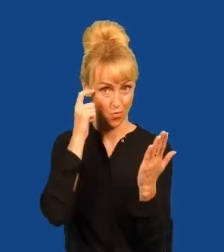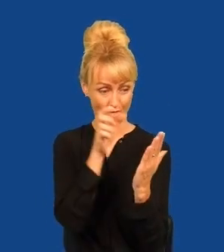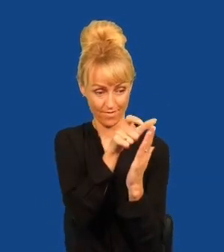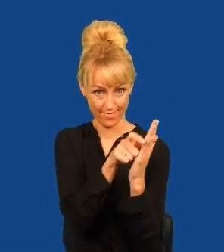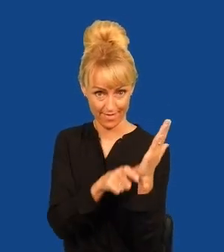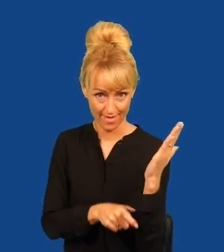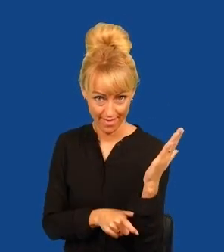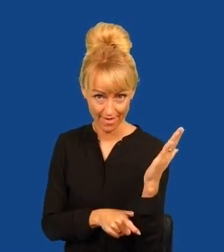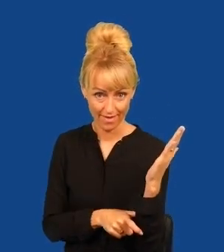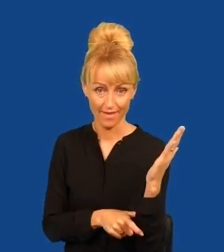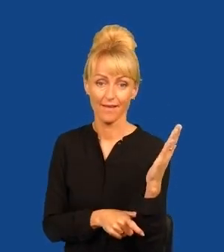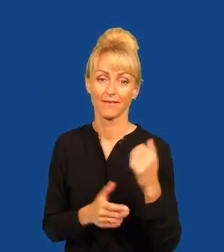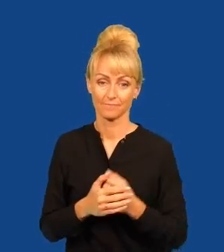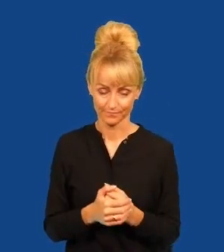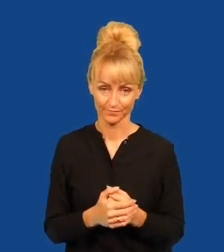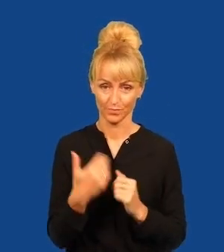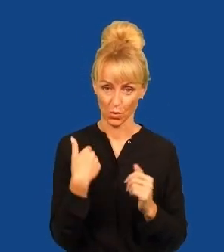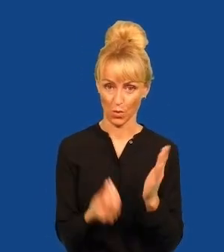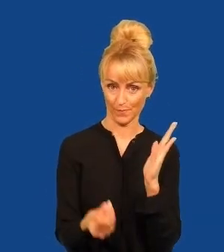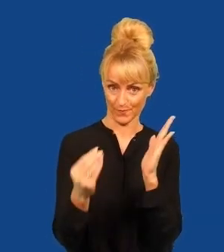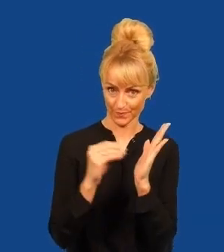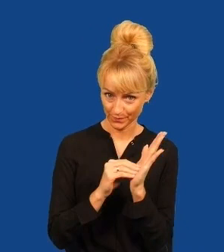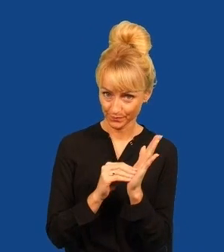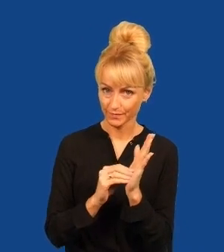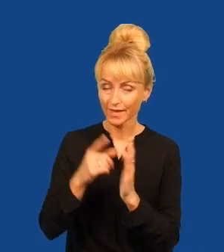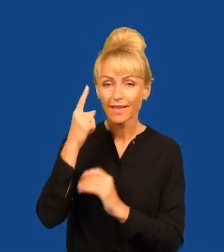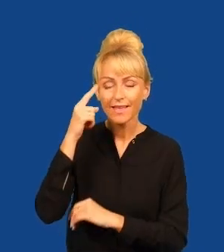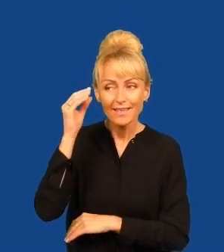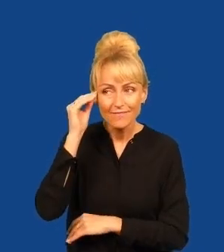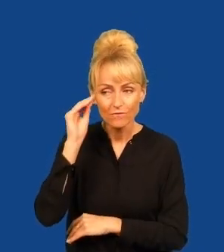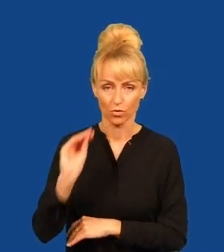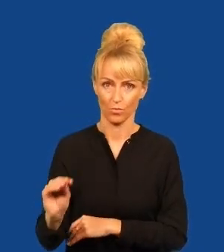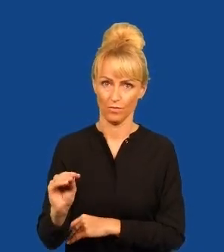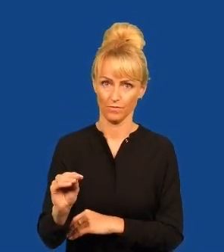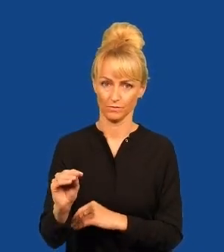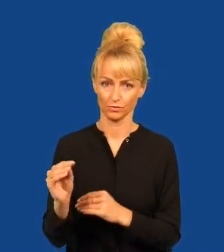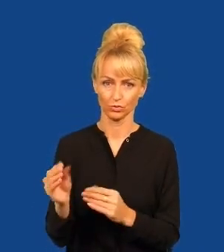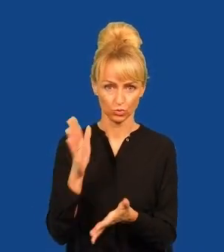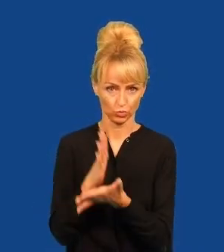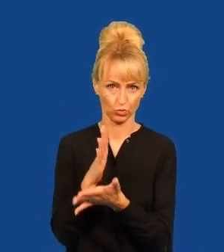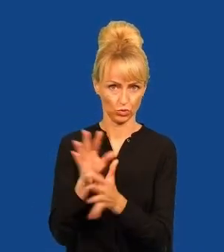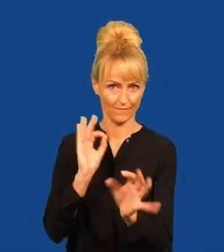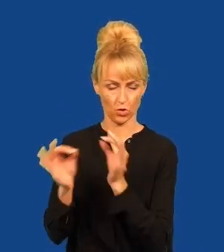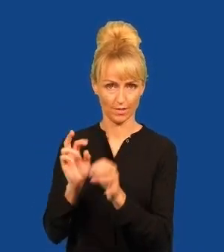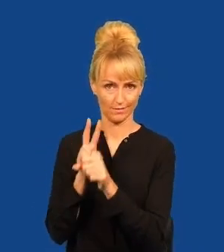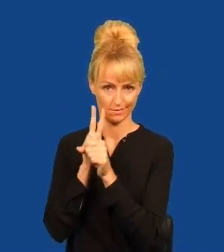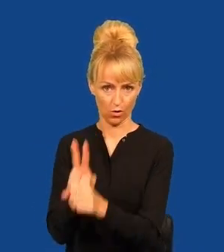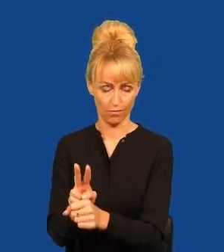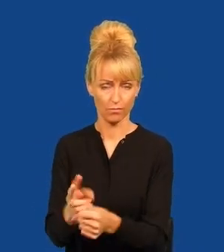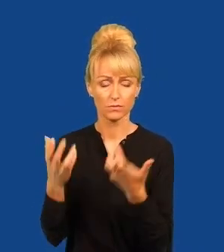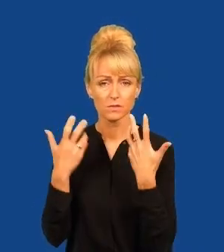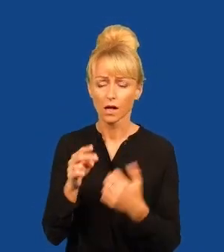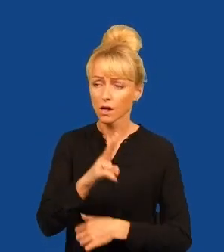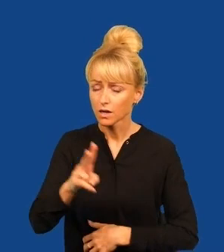skipujemy. Dołożyliśmy dodatkowe. O tym, żeby informować i budować już tutaj te relacje zaufania. Chcemy, żeby każdy